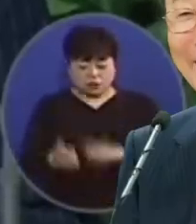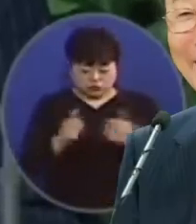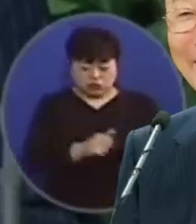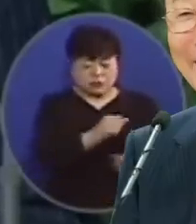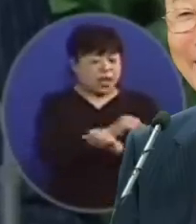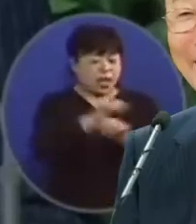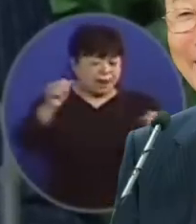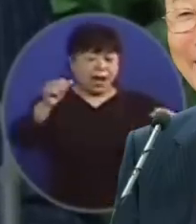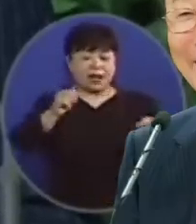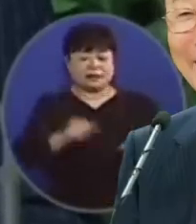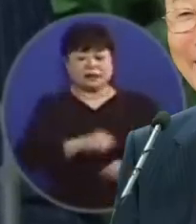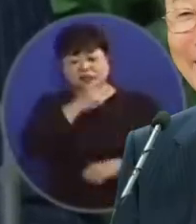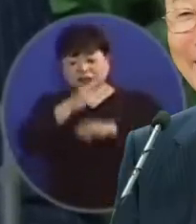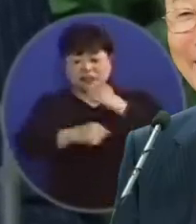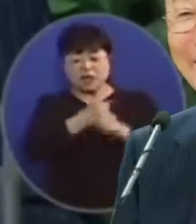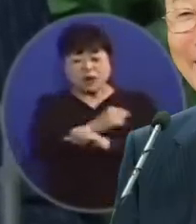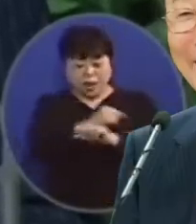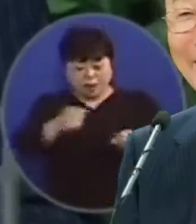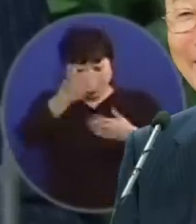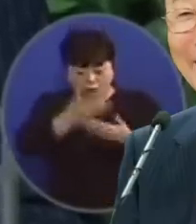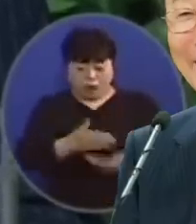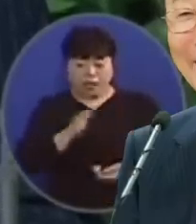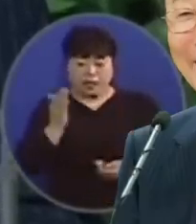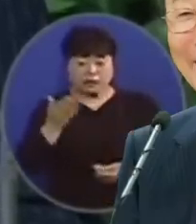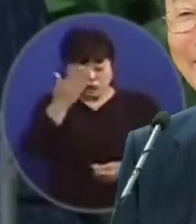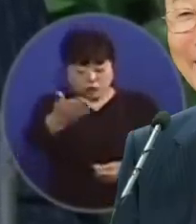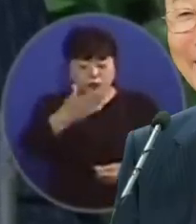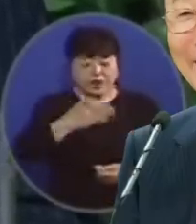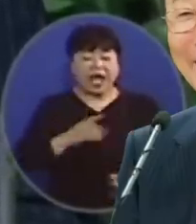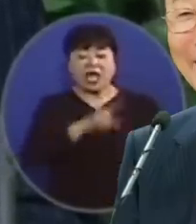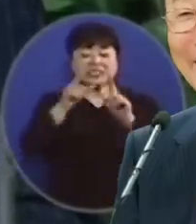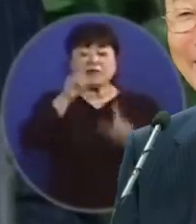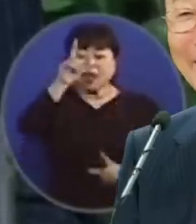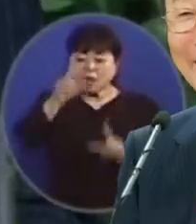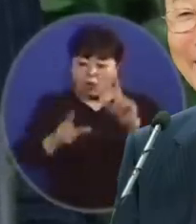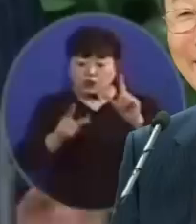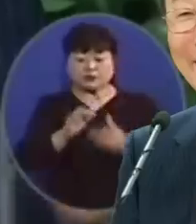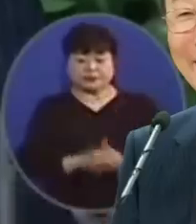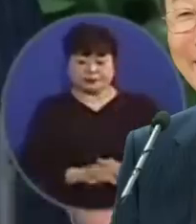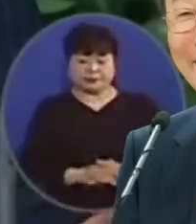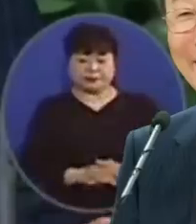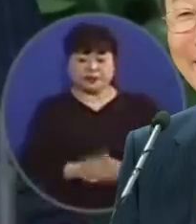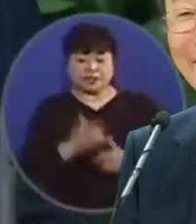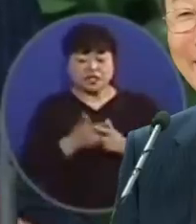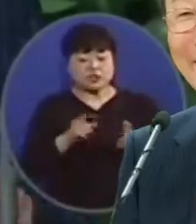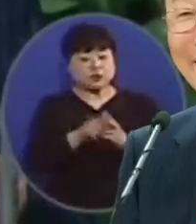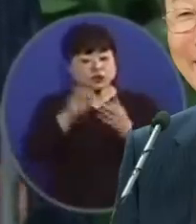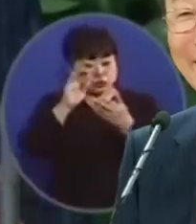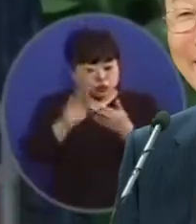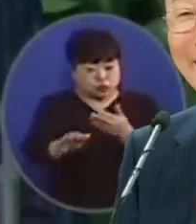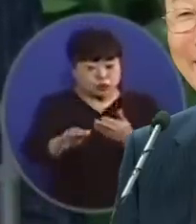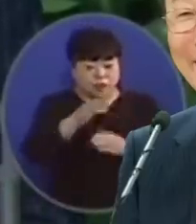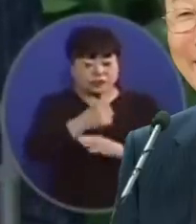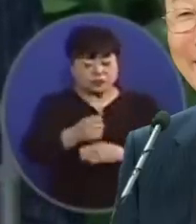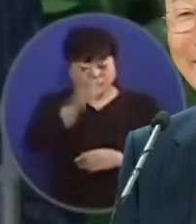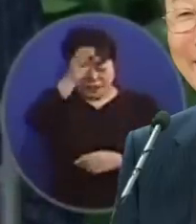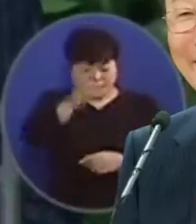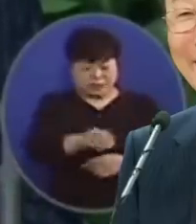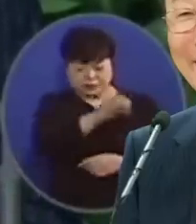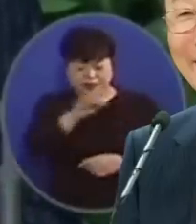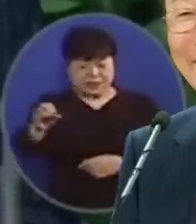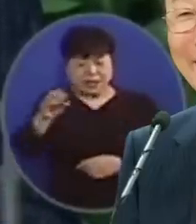죽음에서 해방을, 자유와 해방을 얻는 것이 여러분과 나의 삶인 것입니다. 여러분은 예수 믿고 난 다음에 그리스도의 십자가를